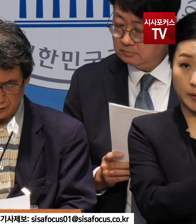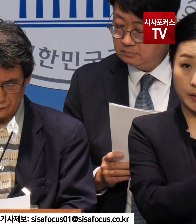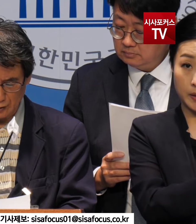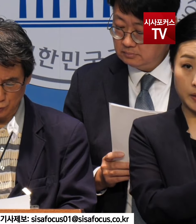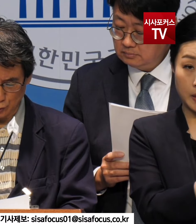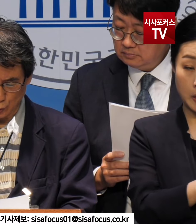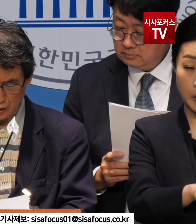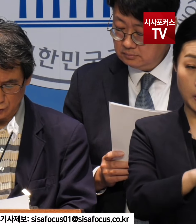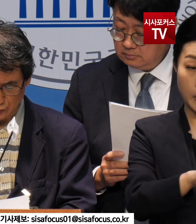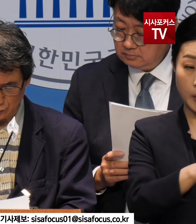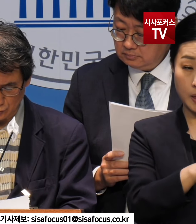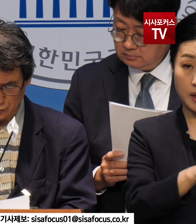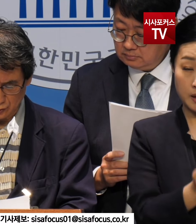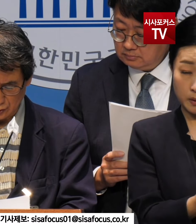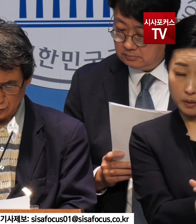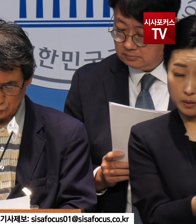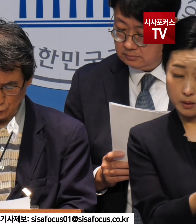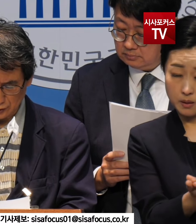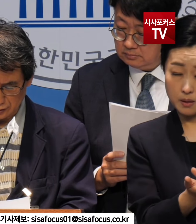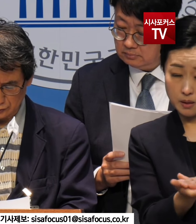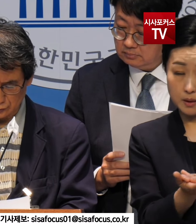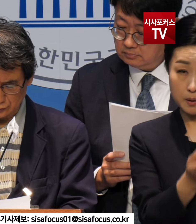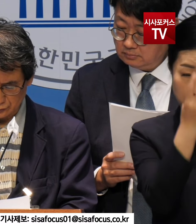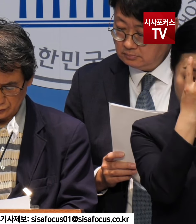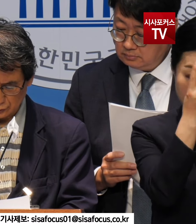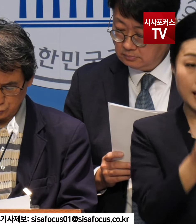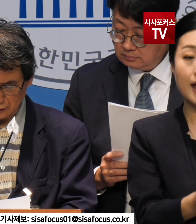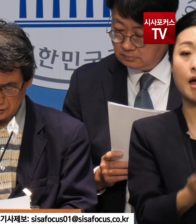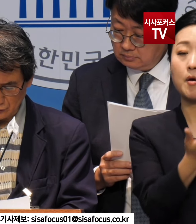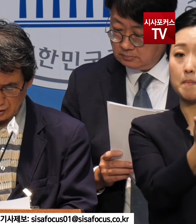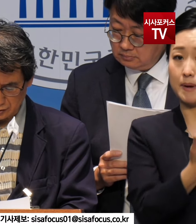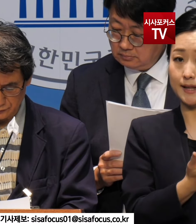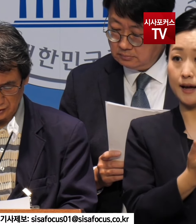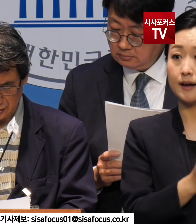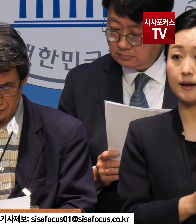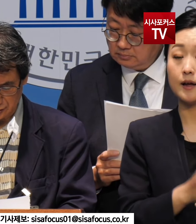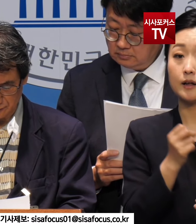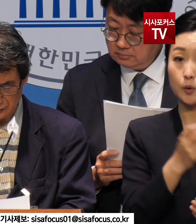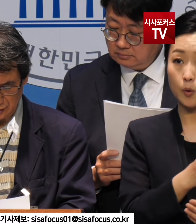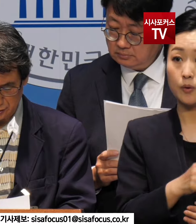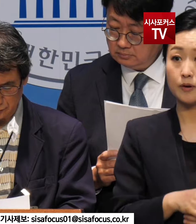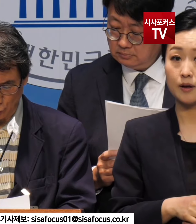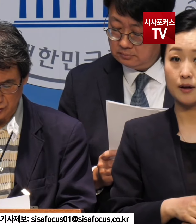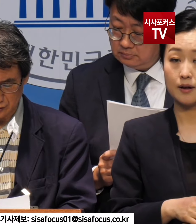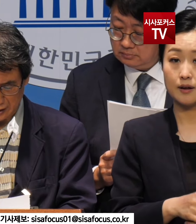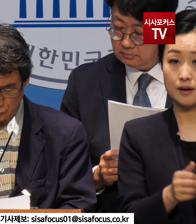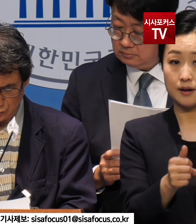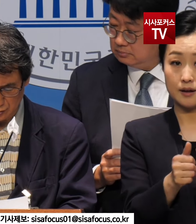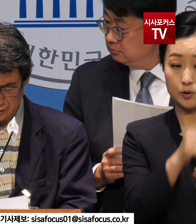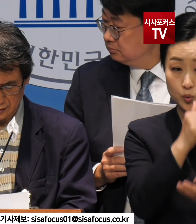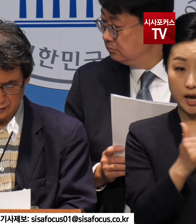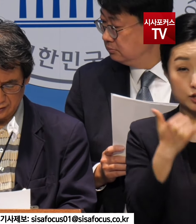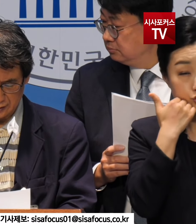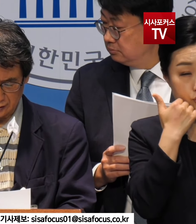위해 뇌물로 활용하고 또 다른 수감자와 검사실에서 만나서 모의를